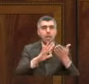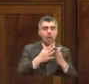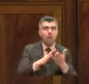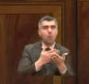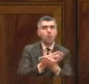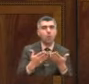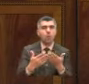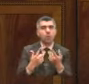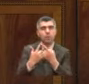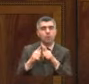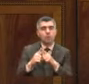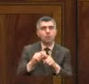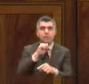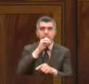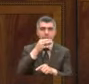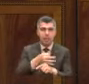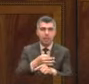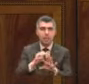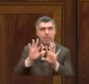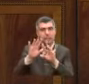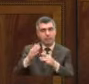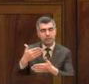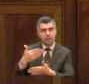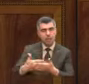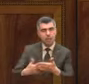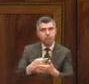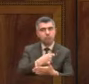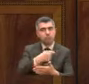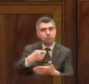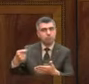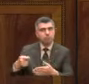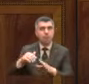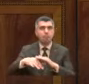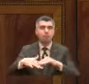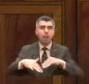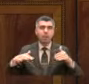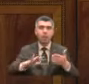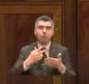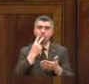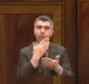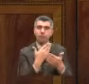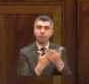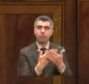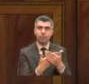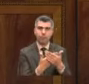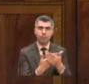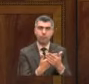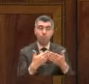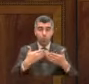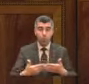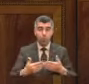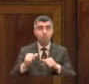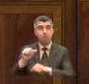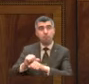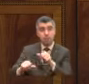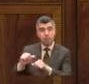مستوى المجال. نبغي هذاك التقرير ان كان بالامكان ان يوزع على الساده النواب، بمعنى هذا واحد التحول. اليوم عندنا التحول في الميدان ديال الكهرباء، اليوم غادي